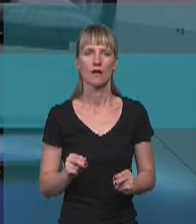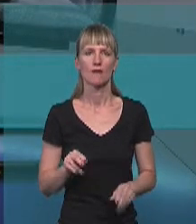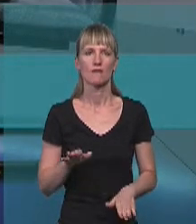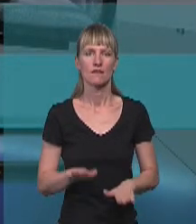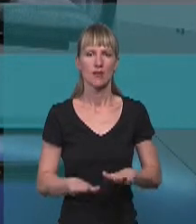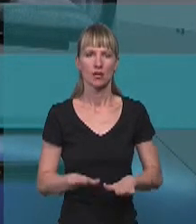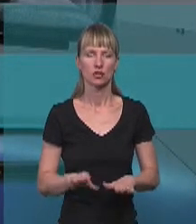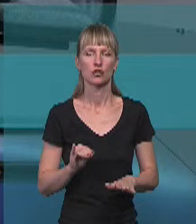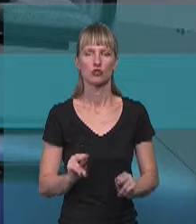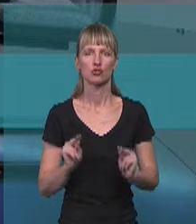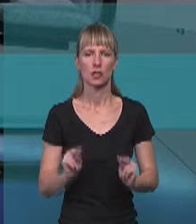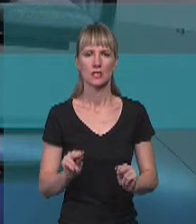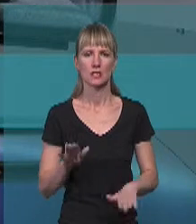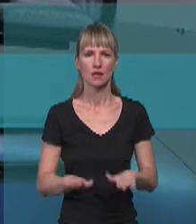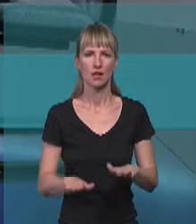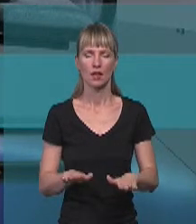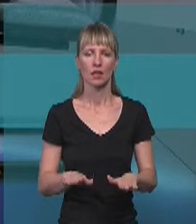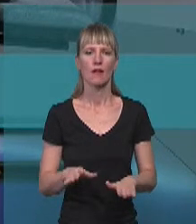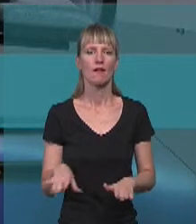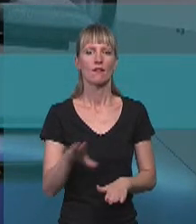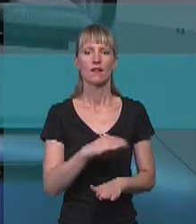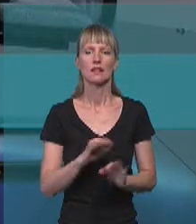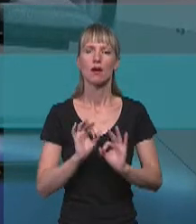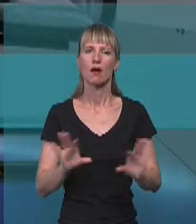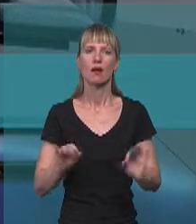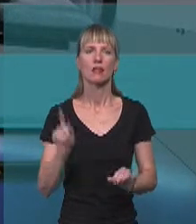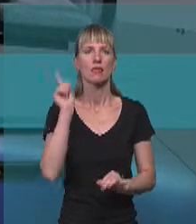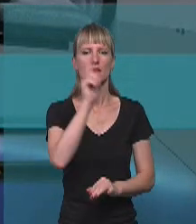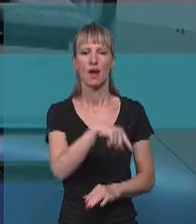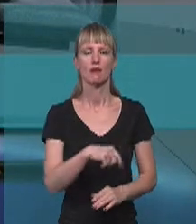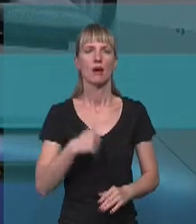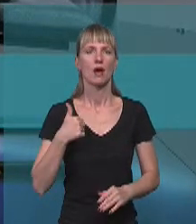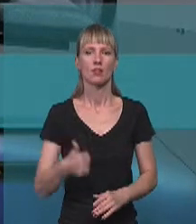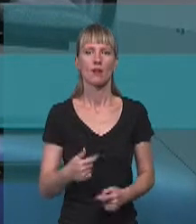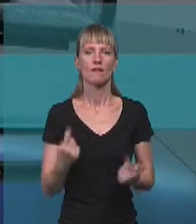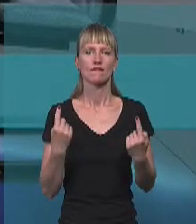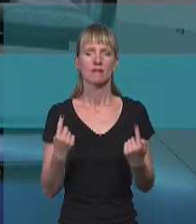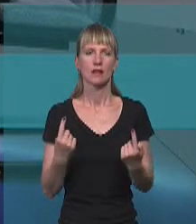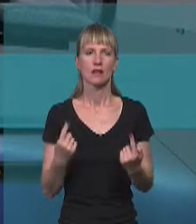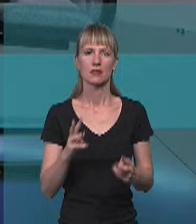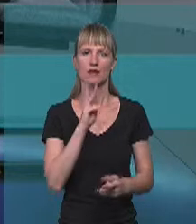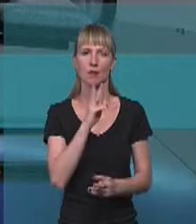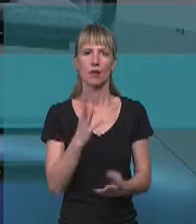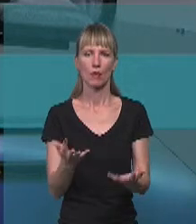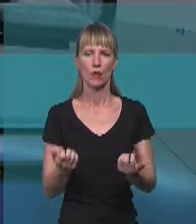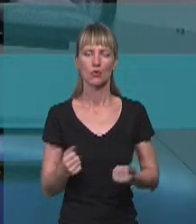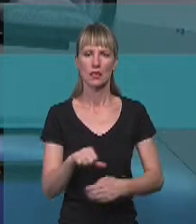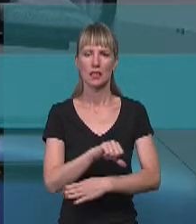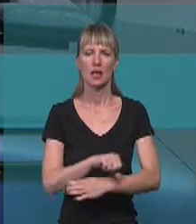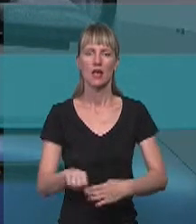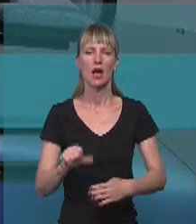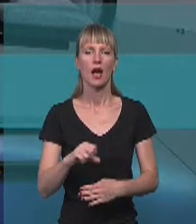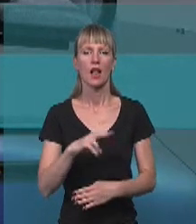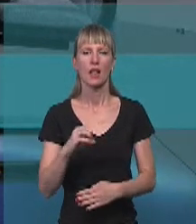виваженої і справедливої, да? Тому що всі розказують, як там гарно, які великі вони зарплатні отримують за кордоном, але